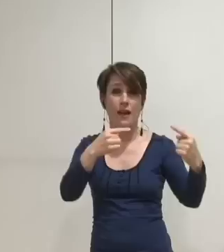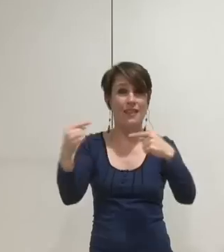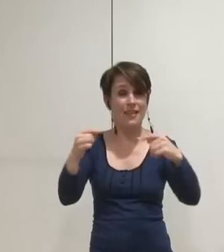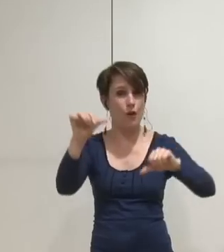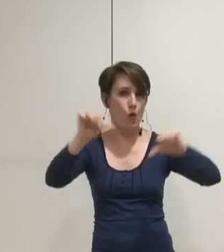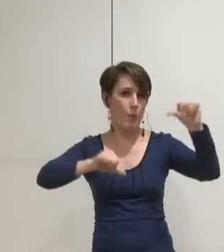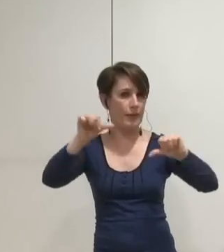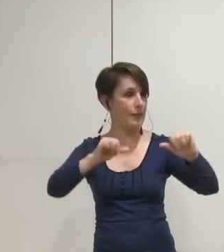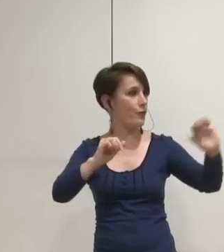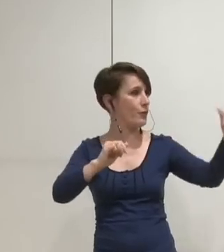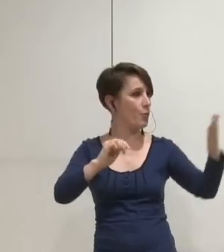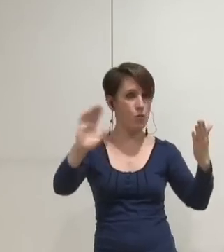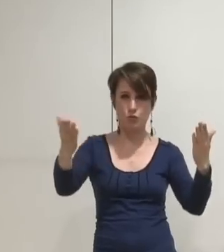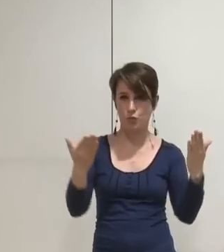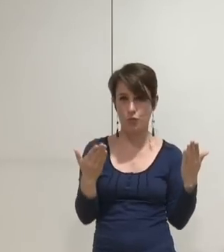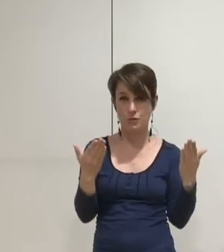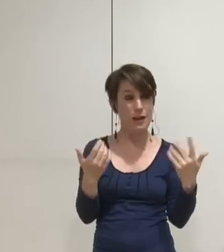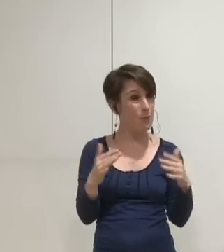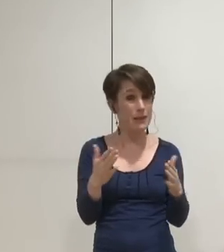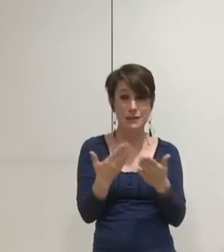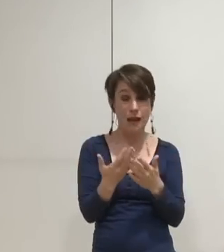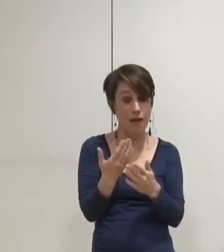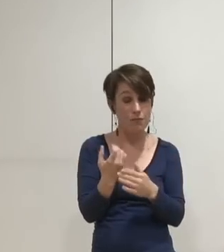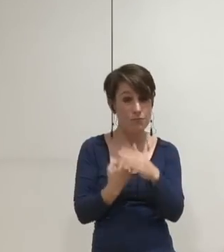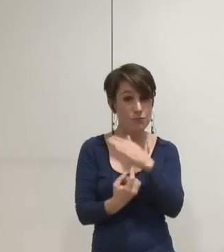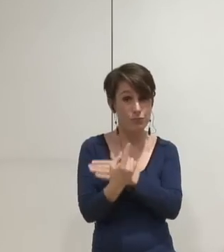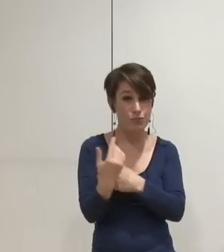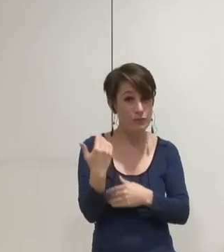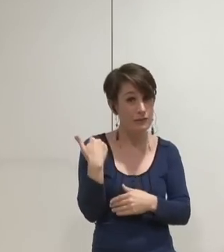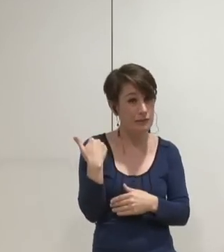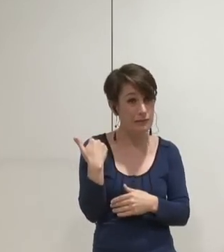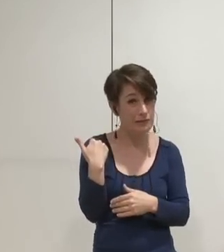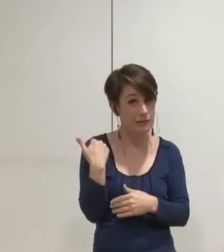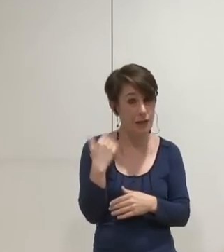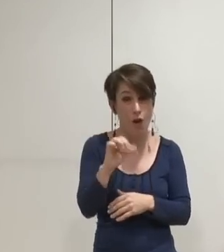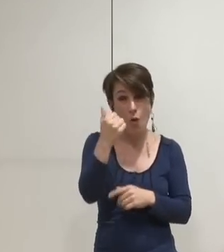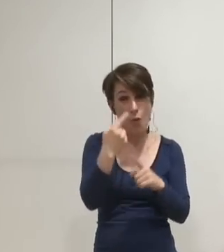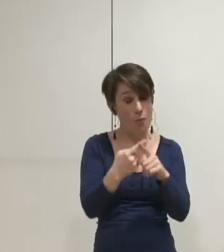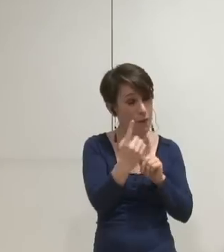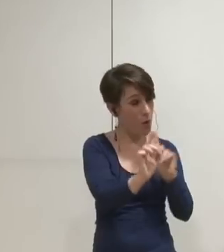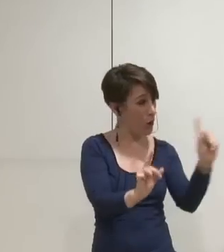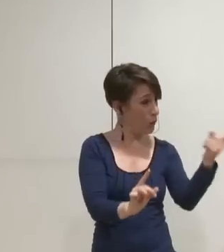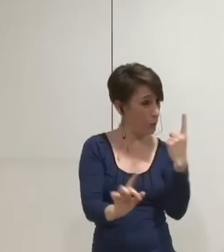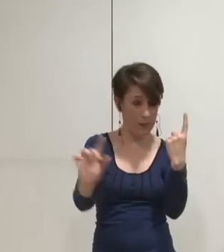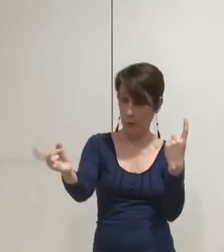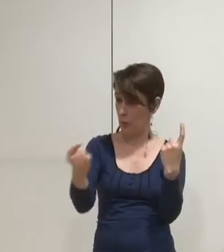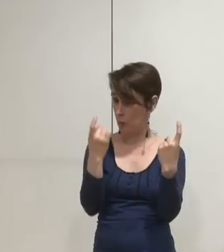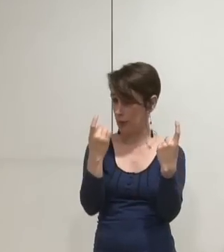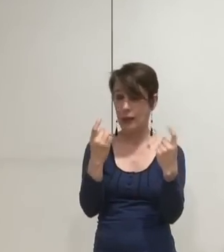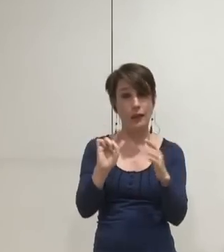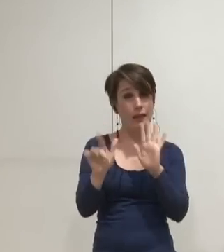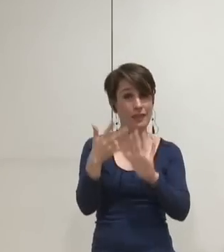mais cette procédure elle date pas d'il y a longtemps la première audition a eu lieu monsieur VI nous l'a dit tout à l'heure le 13